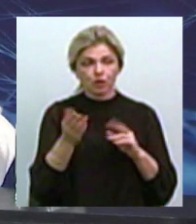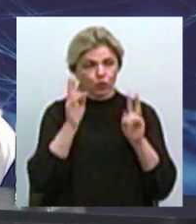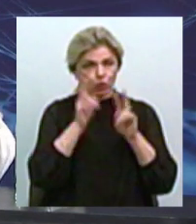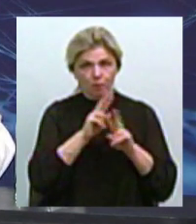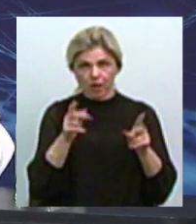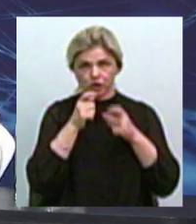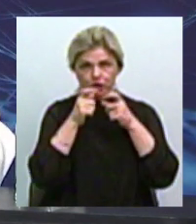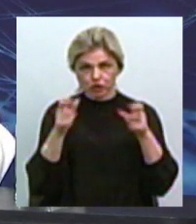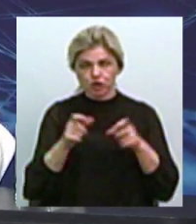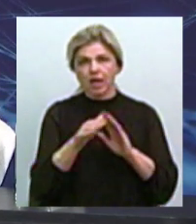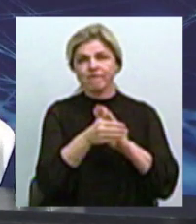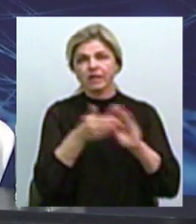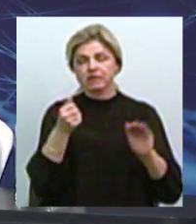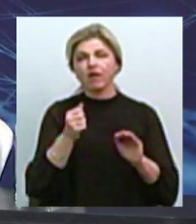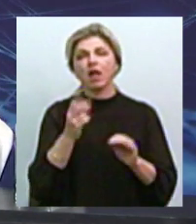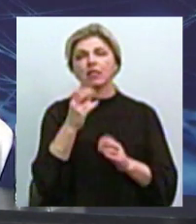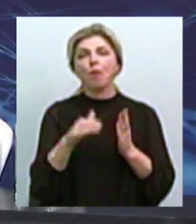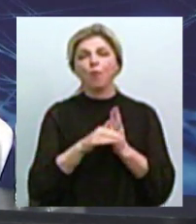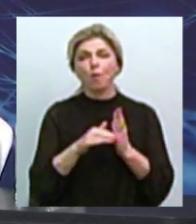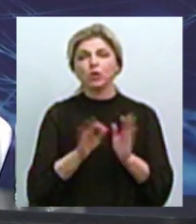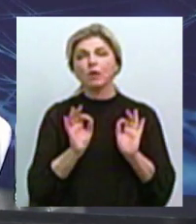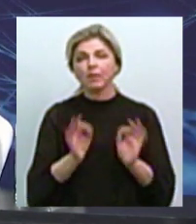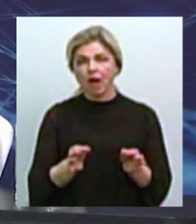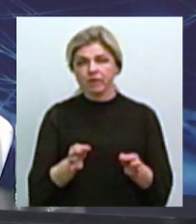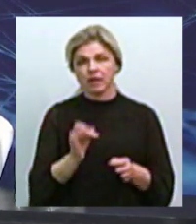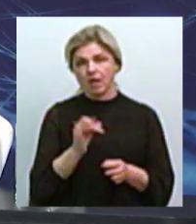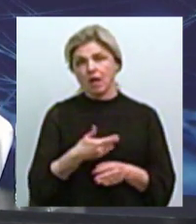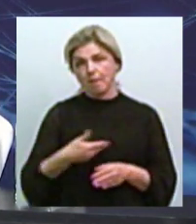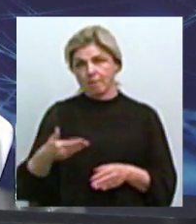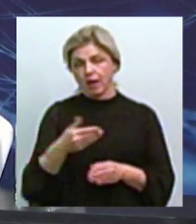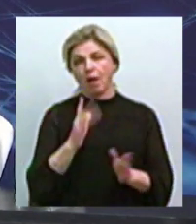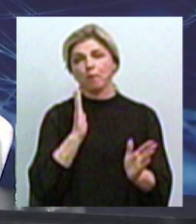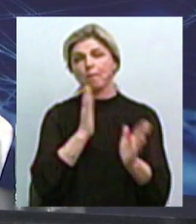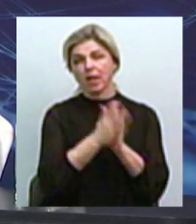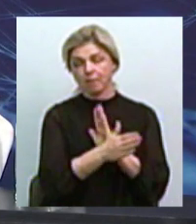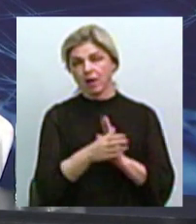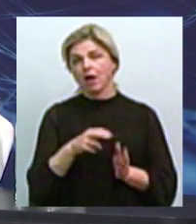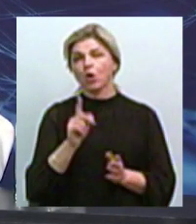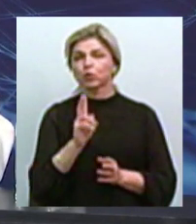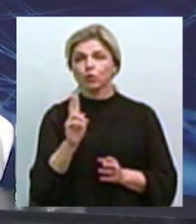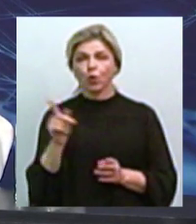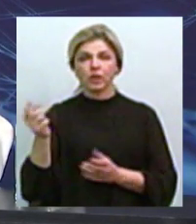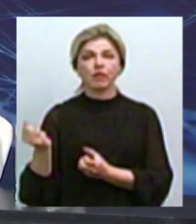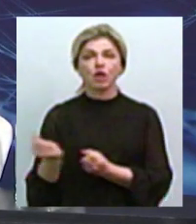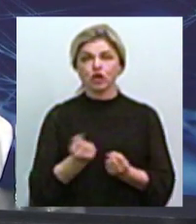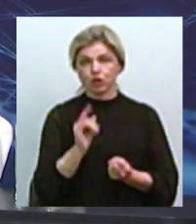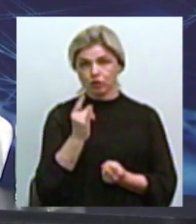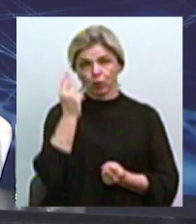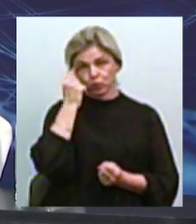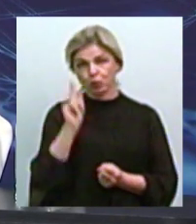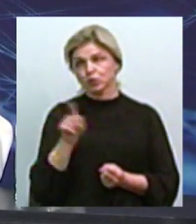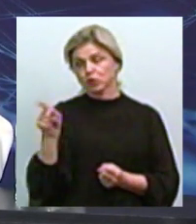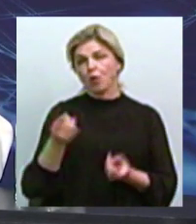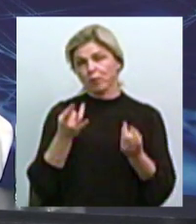они не умеют звать на помощь правильно. И, в принципе, мы с вами, просто проходя мимо того, как кто-то тащит ребенка, подумаем, что это просто